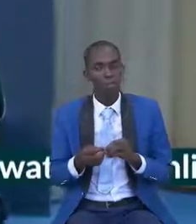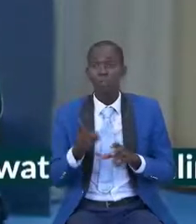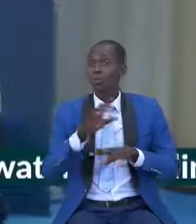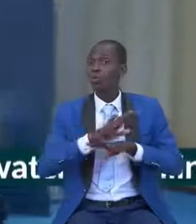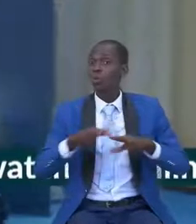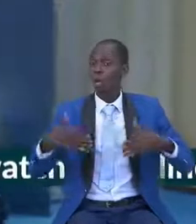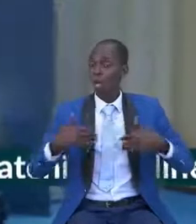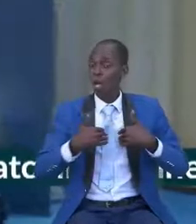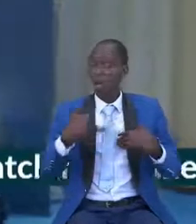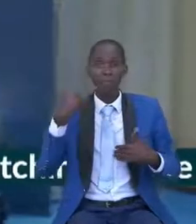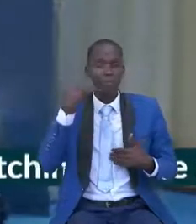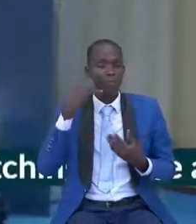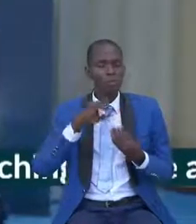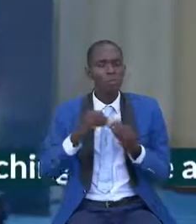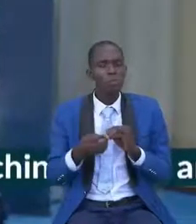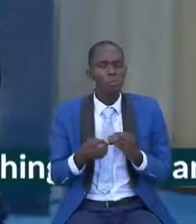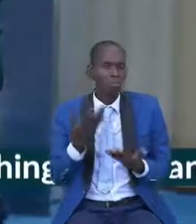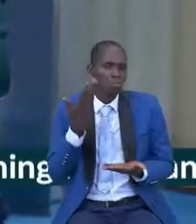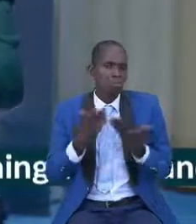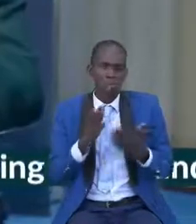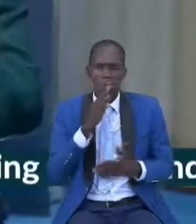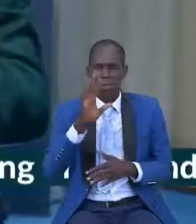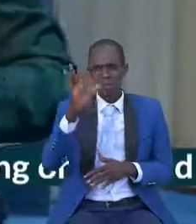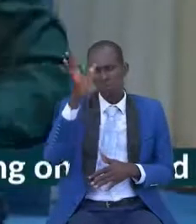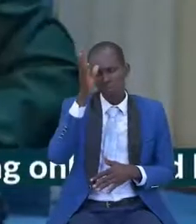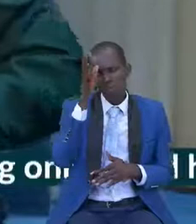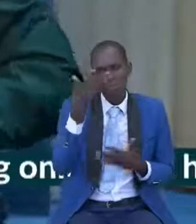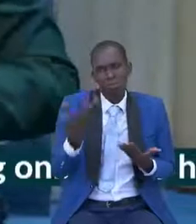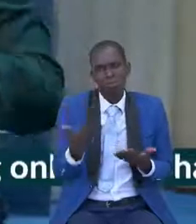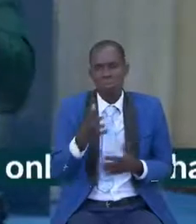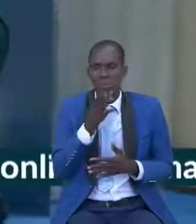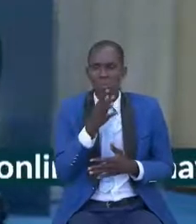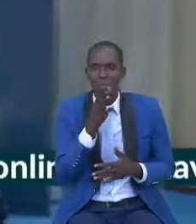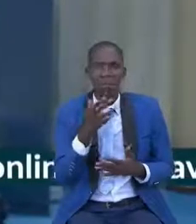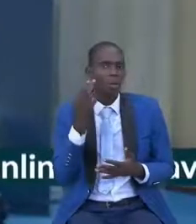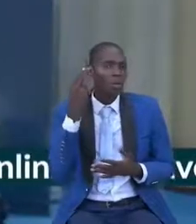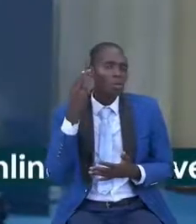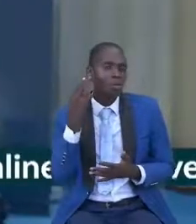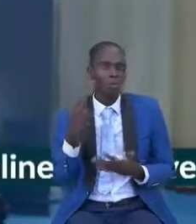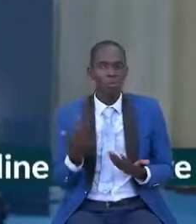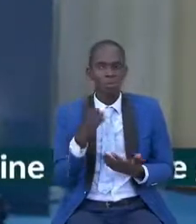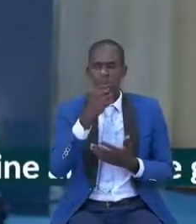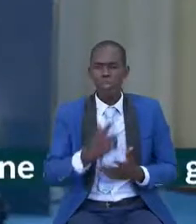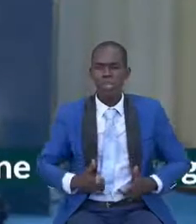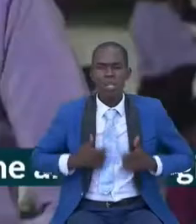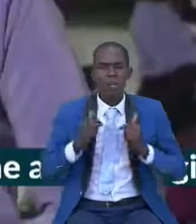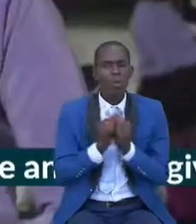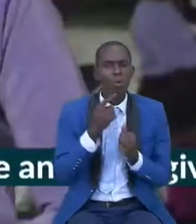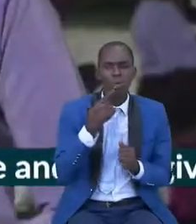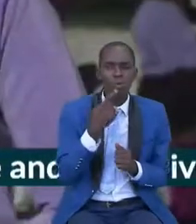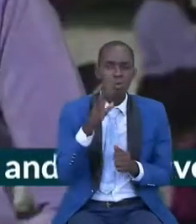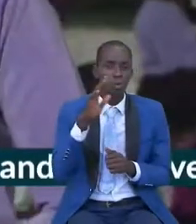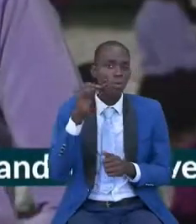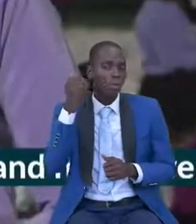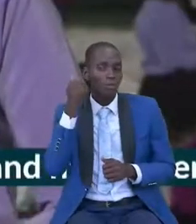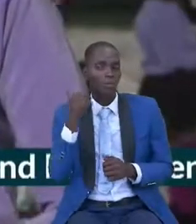Si vous n'avez pas de téléphone, peut-être il y a un voisin, un ami ou un parent ou une soeur qui a